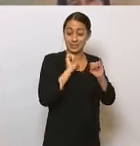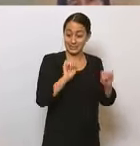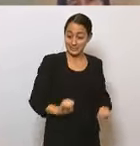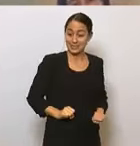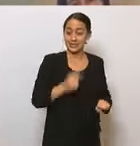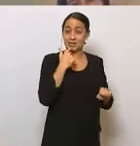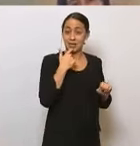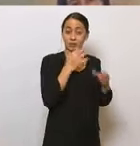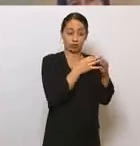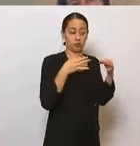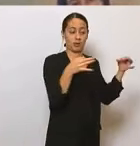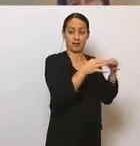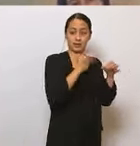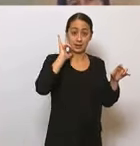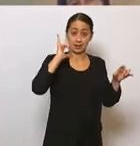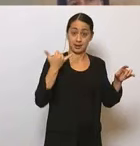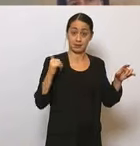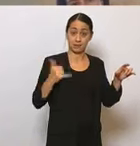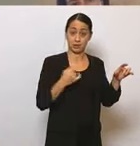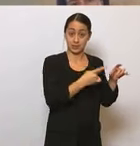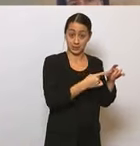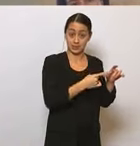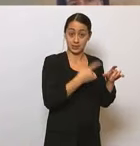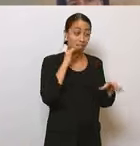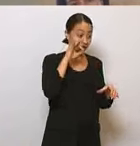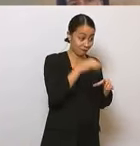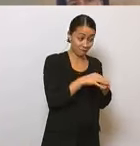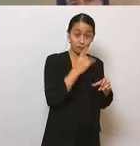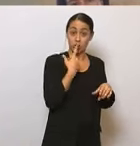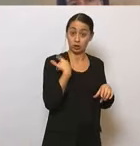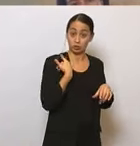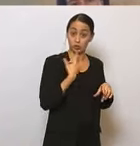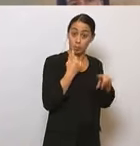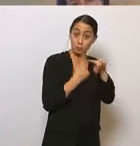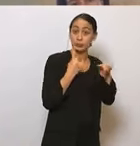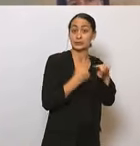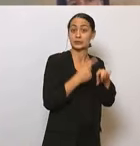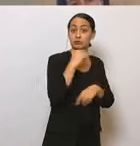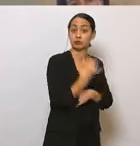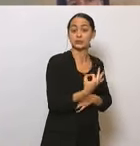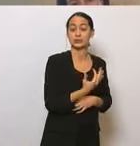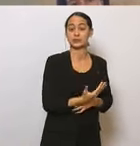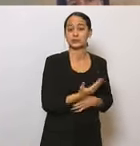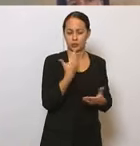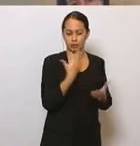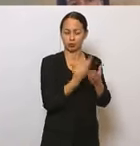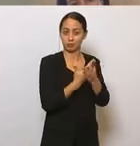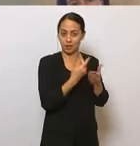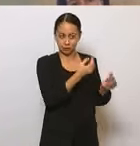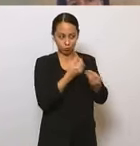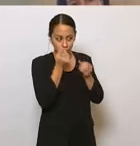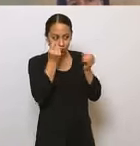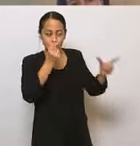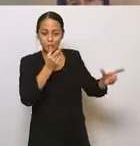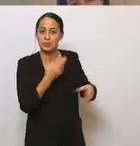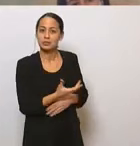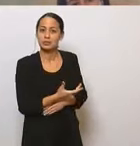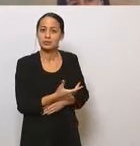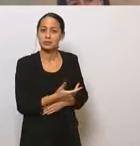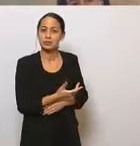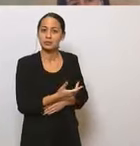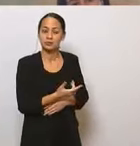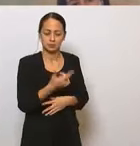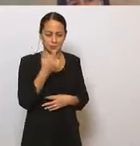Californie ont voté en faveur. Et donc, c'est quand même surprenant de voir comment